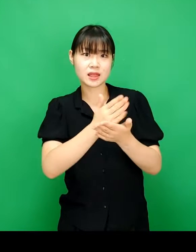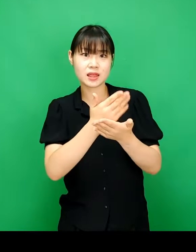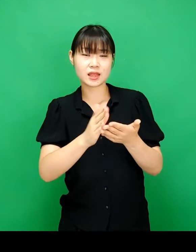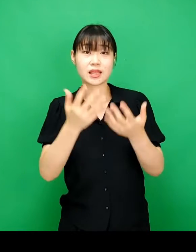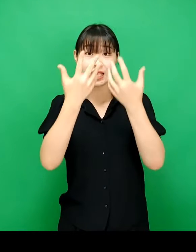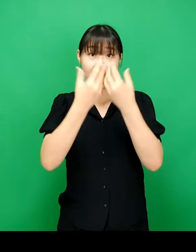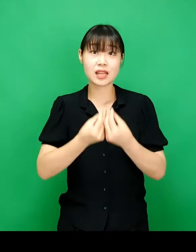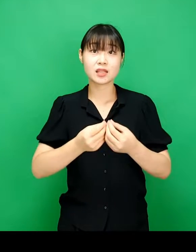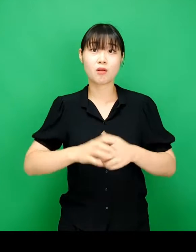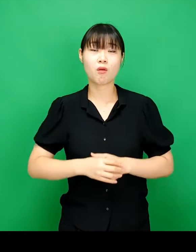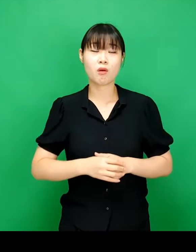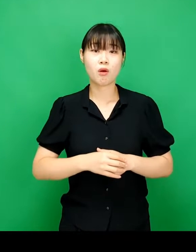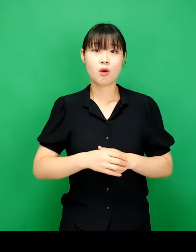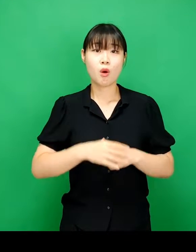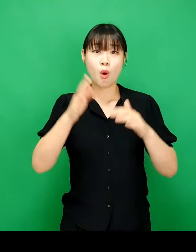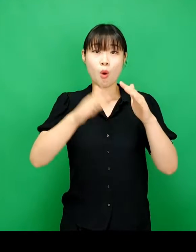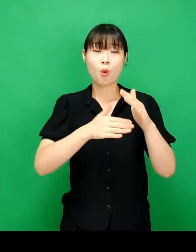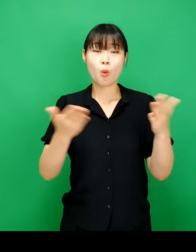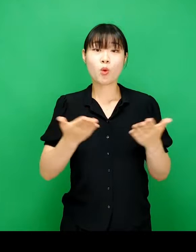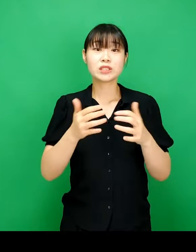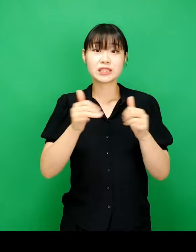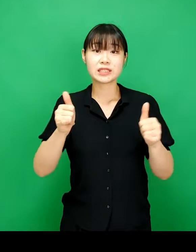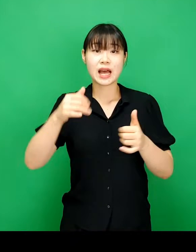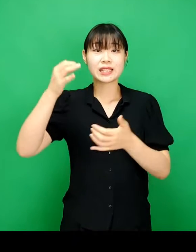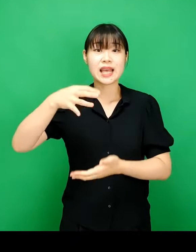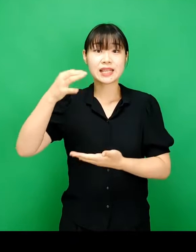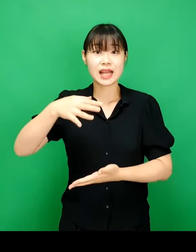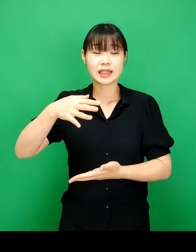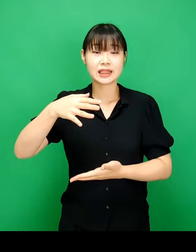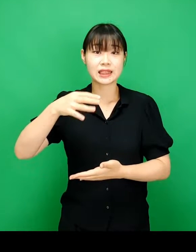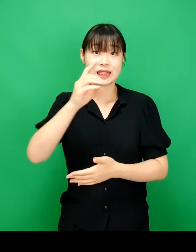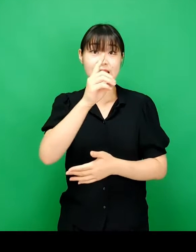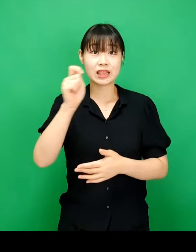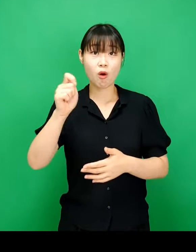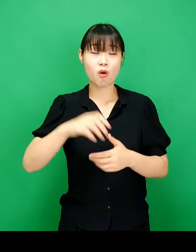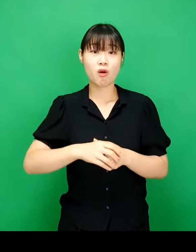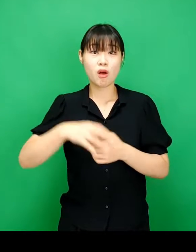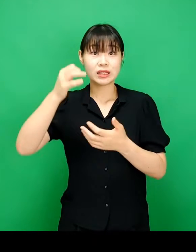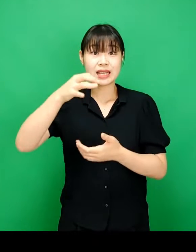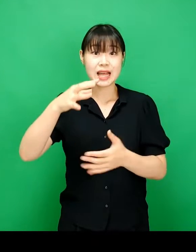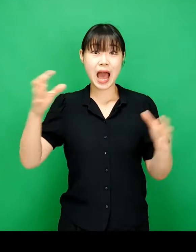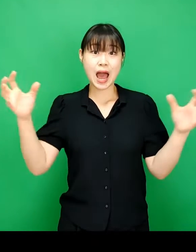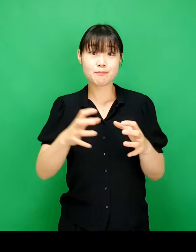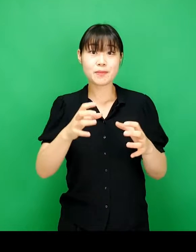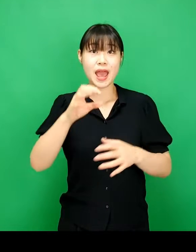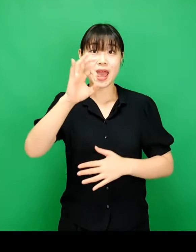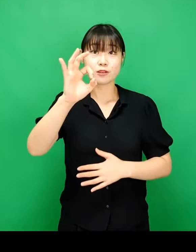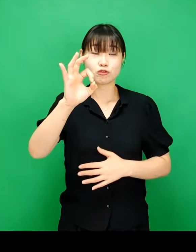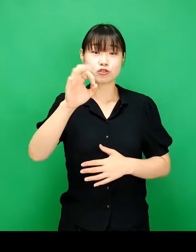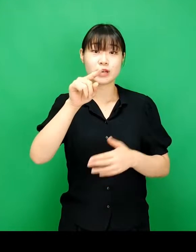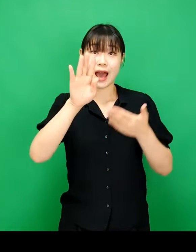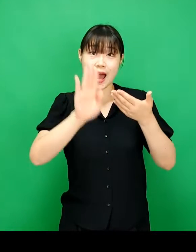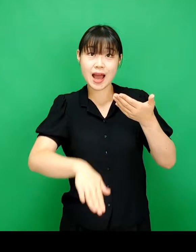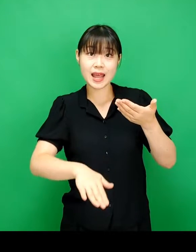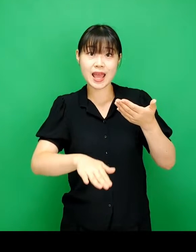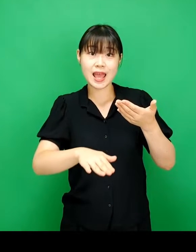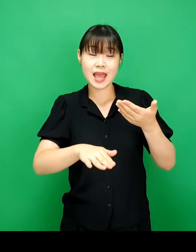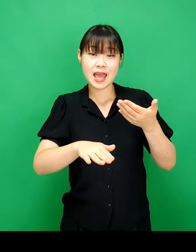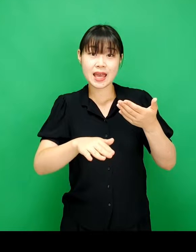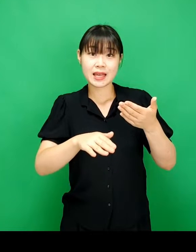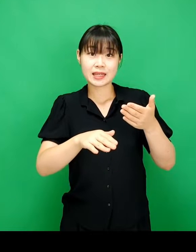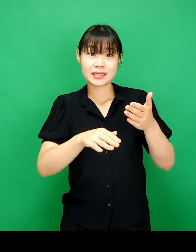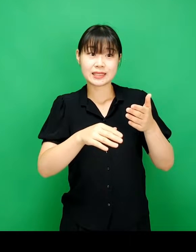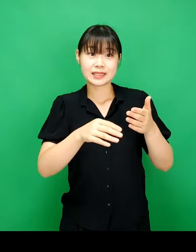됩니다. 예를 들어 보겠습니다. 공직자 재산 데이터입니다. 재산의 합계 액수가 나와 있고